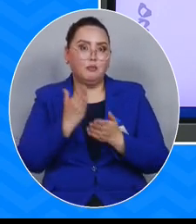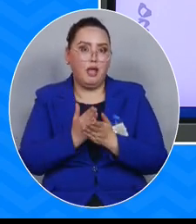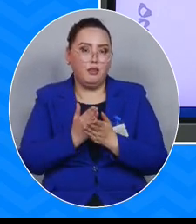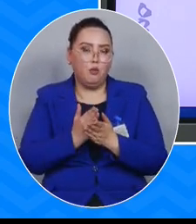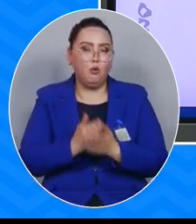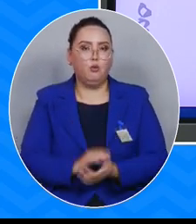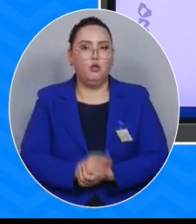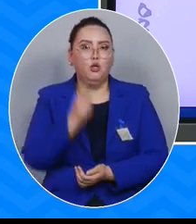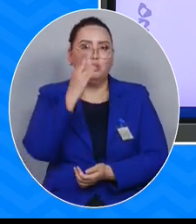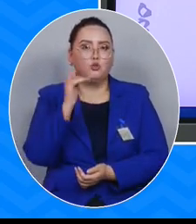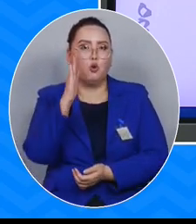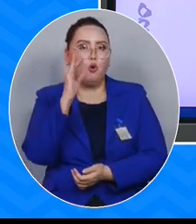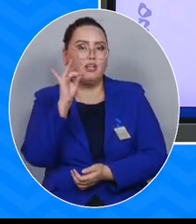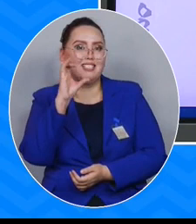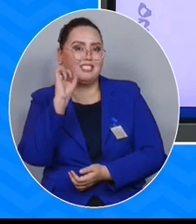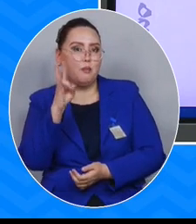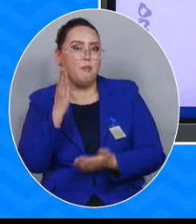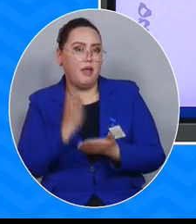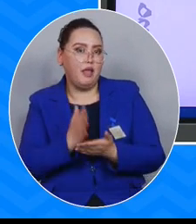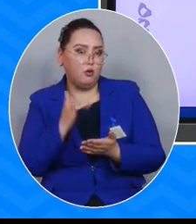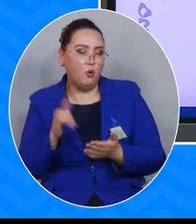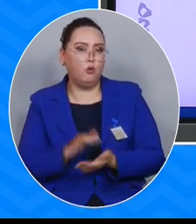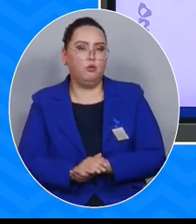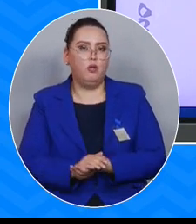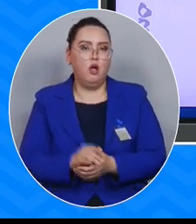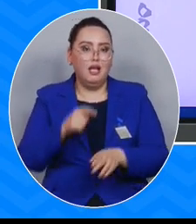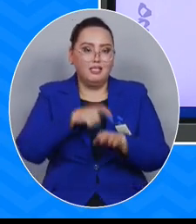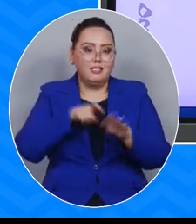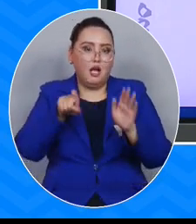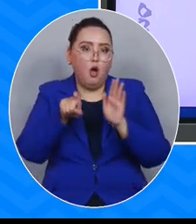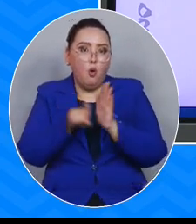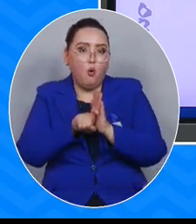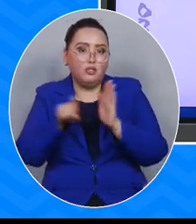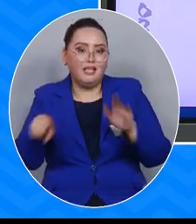үүл зэргсэж босну гэд биг эндээ сайжихлаару үүддөөдөө.